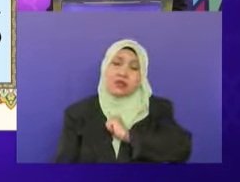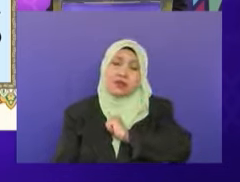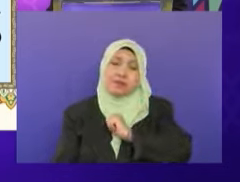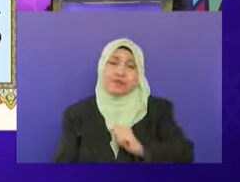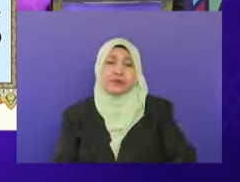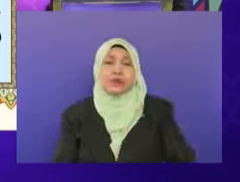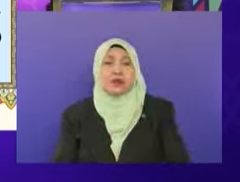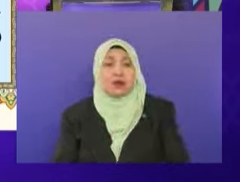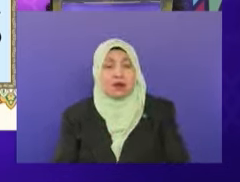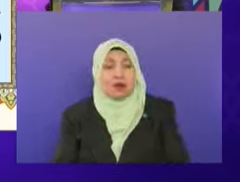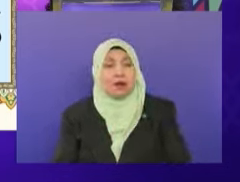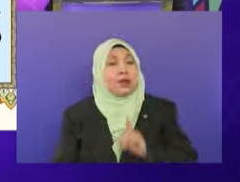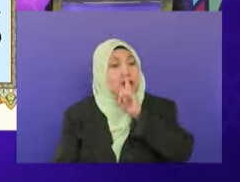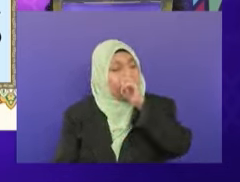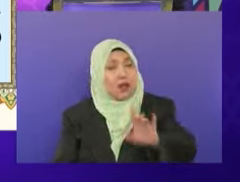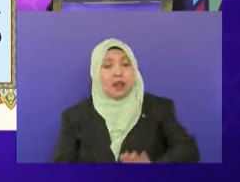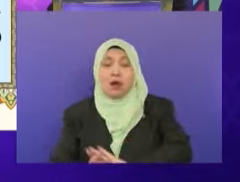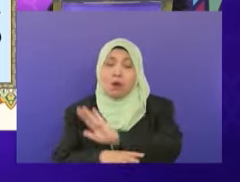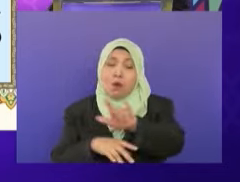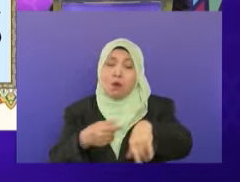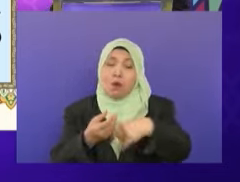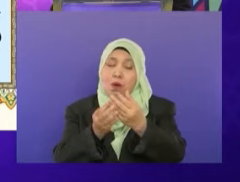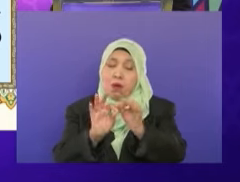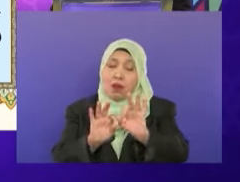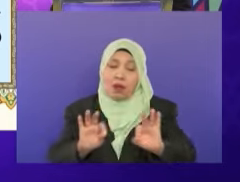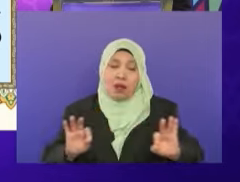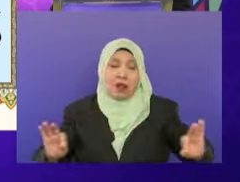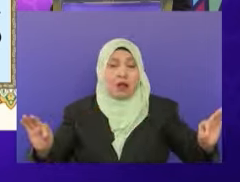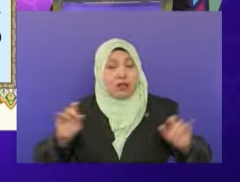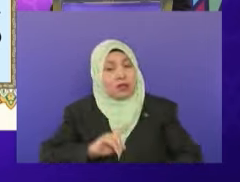يظلمون. صدق